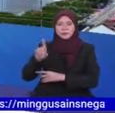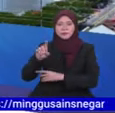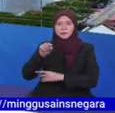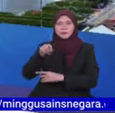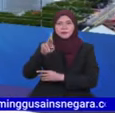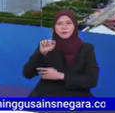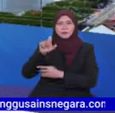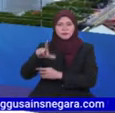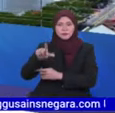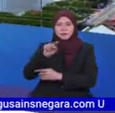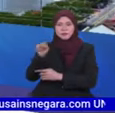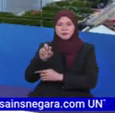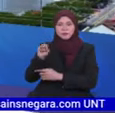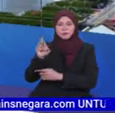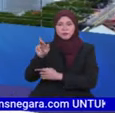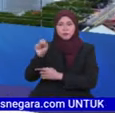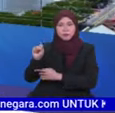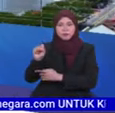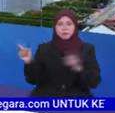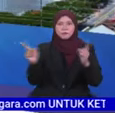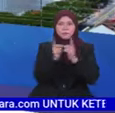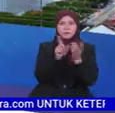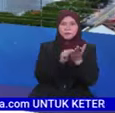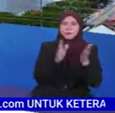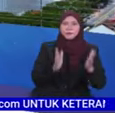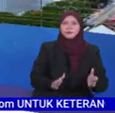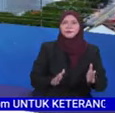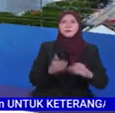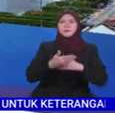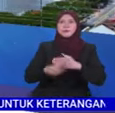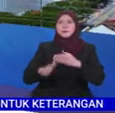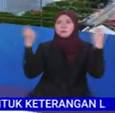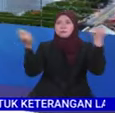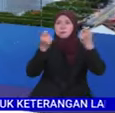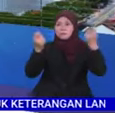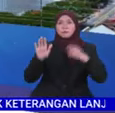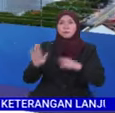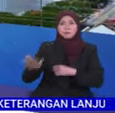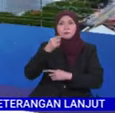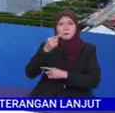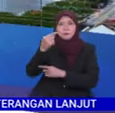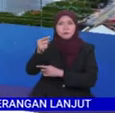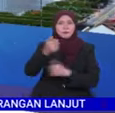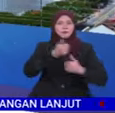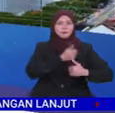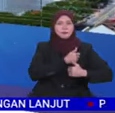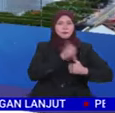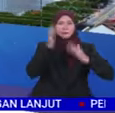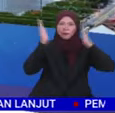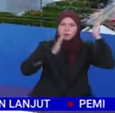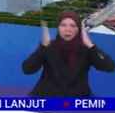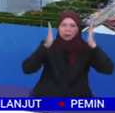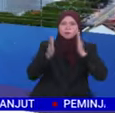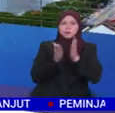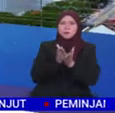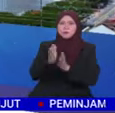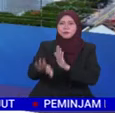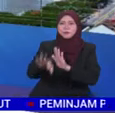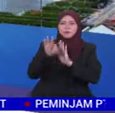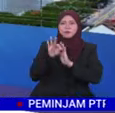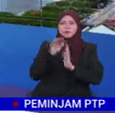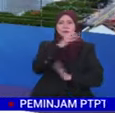Dato Sri Zamrud Muhammad Zain ketika ditemui media selepas majelis berkenaan berkata dan saudara Indonesia akan terus melantik